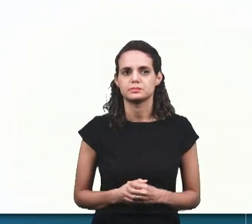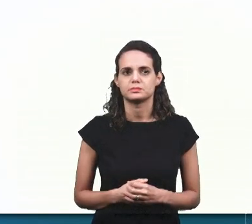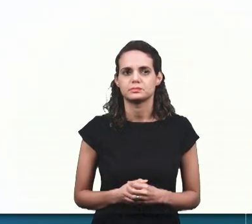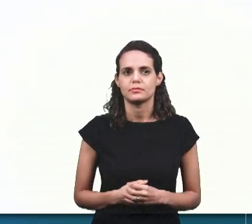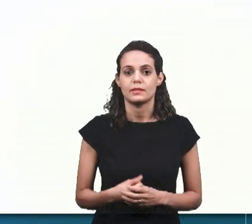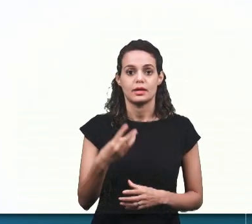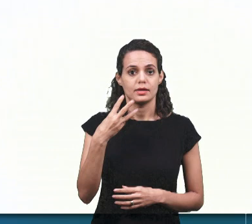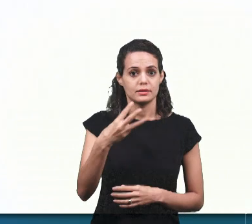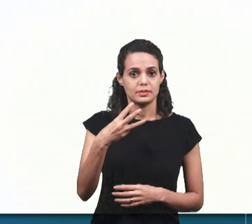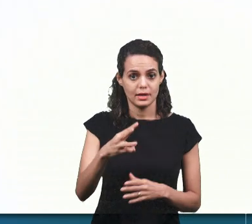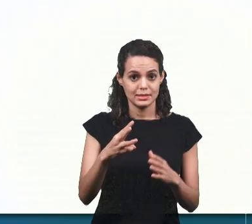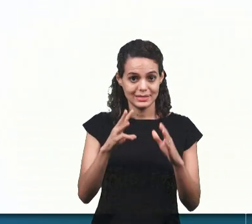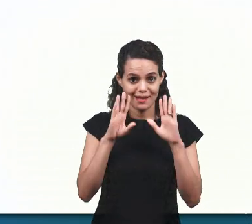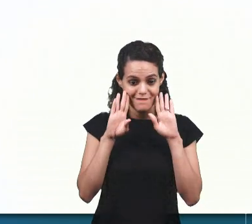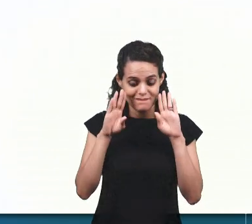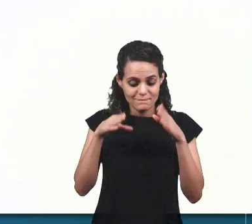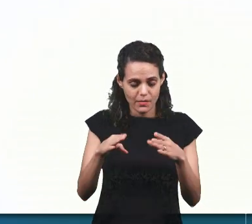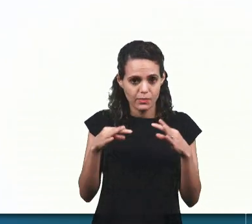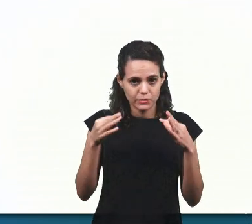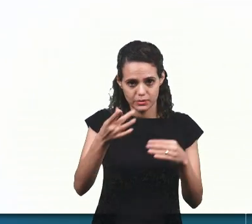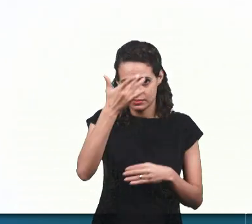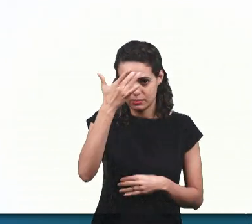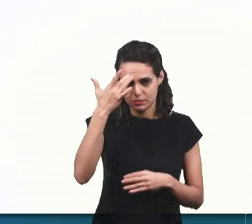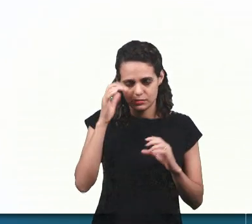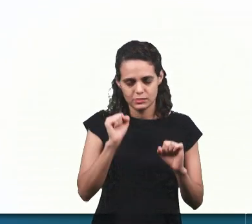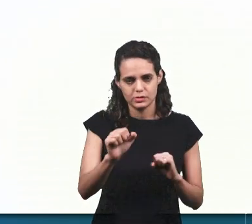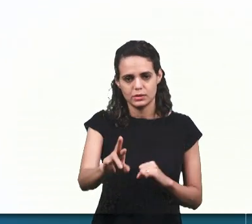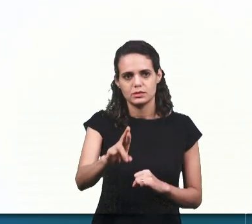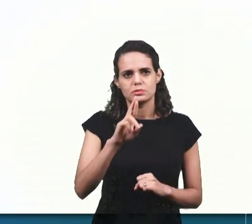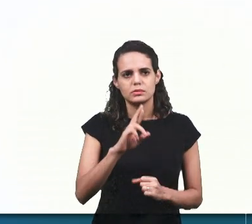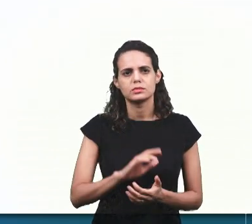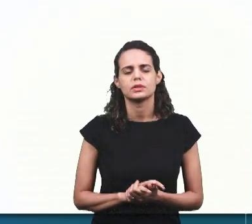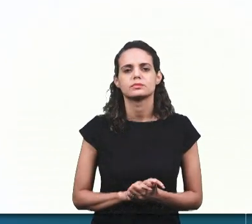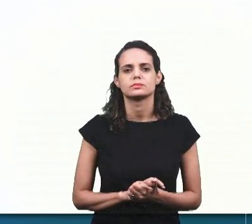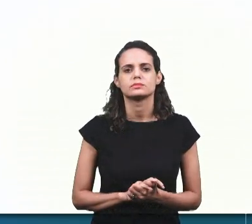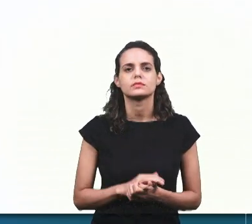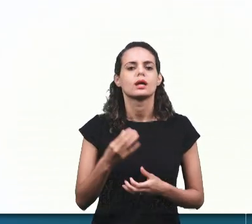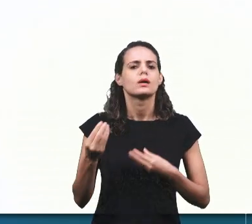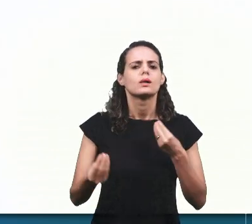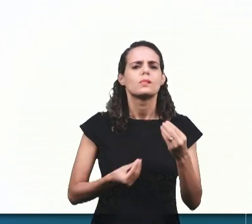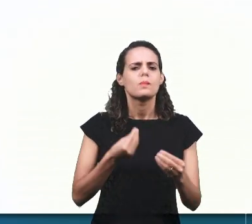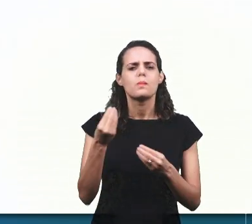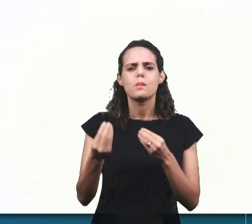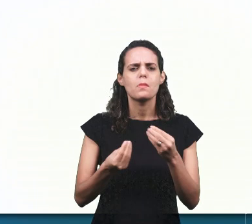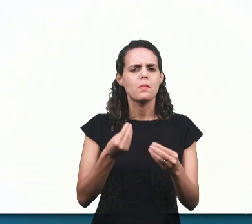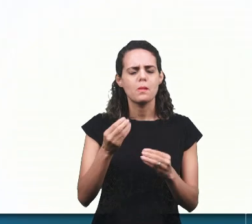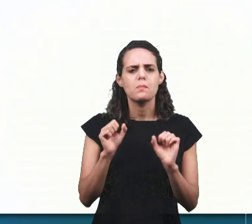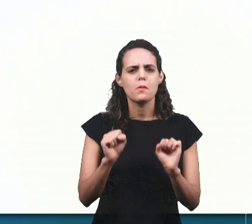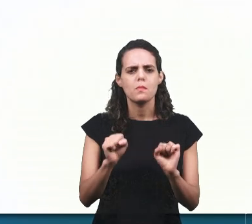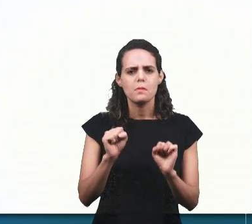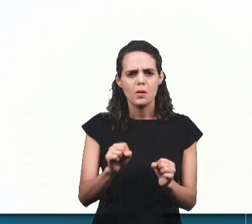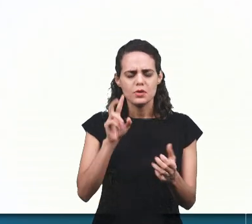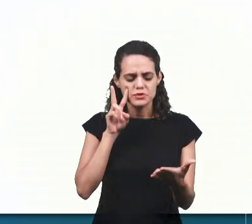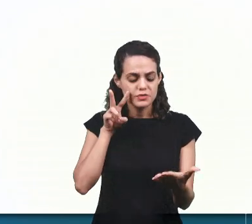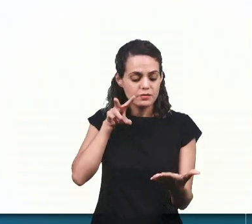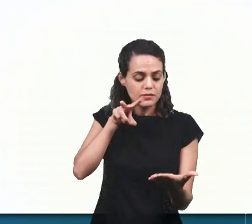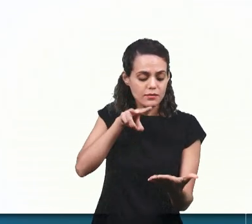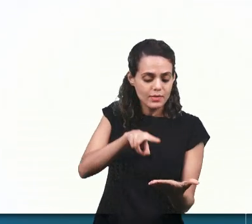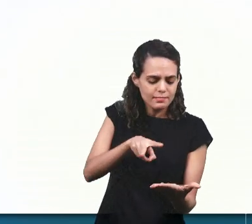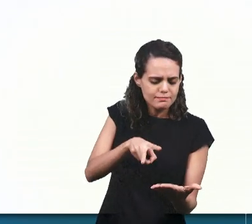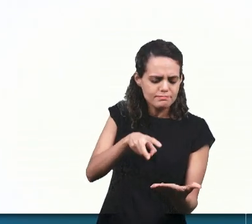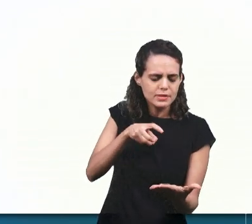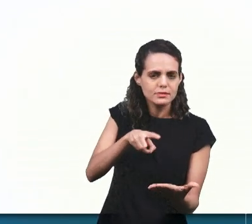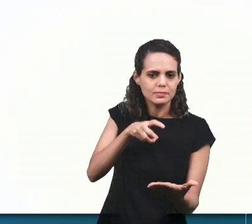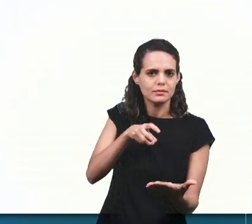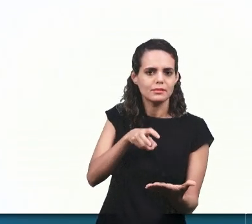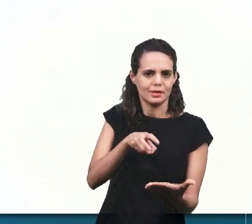pour tous. Où nous pouvons retrouver le sujet central? qui va encadrer les études des prochaines